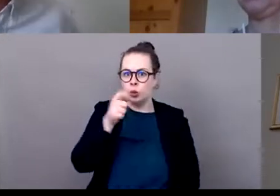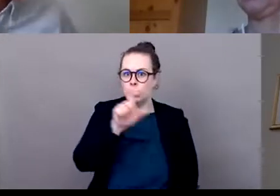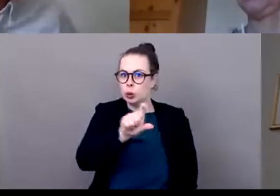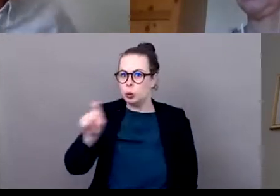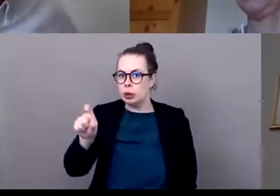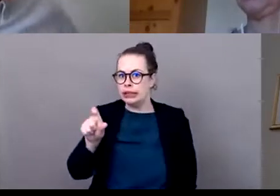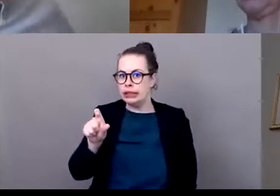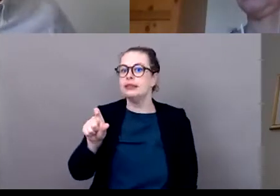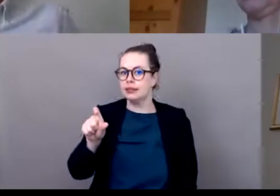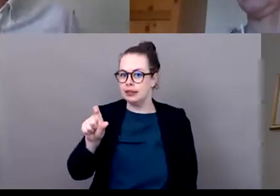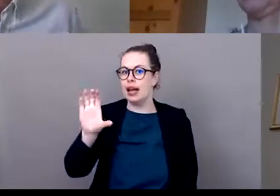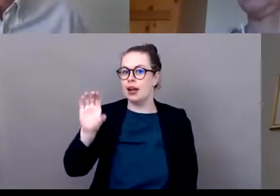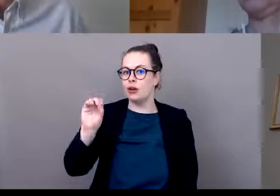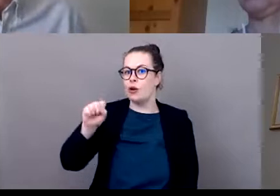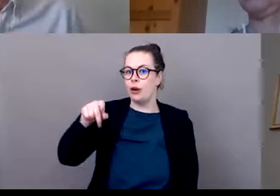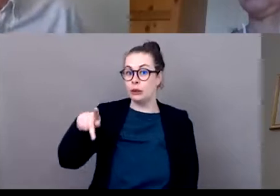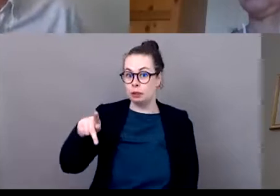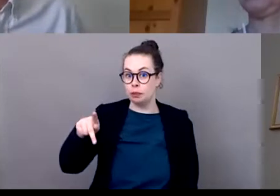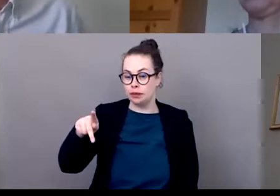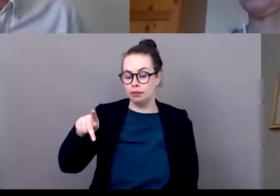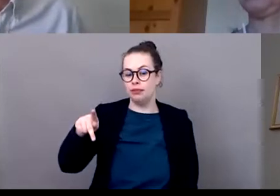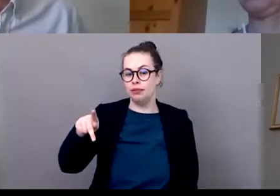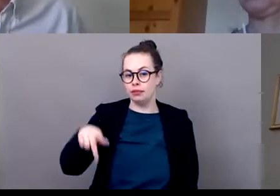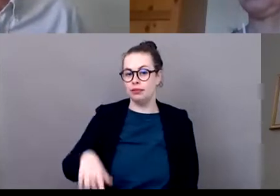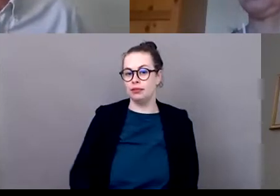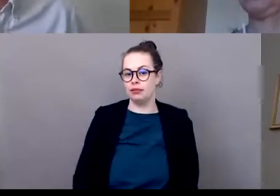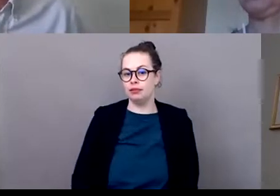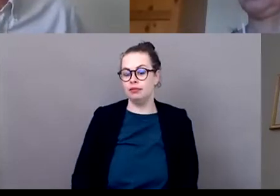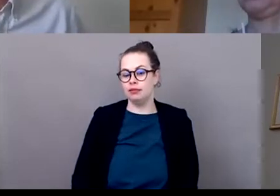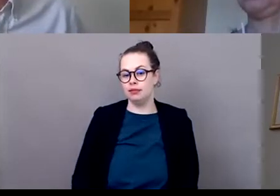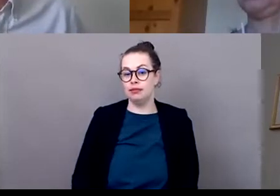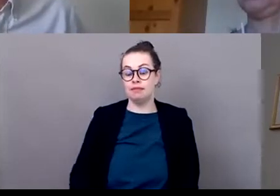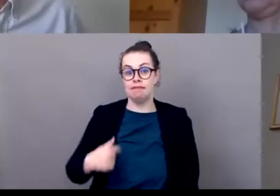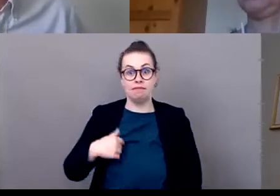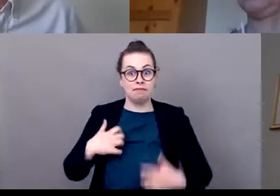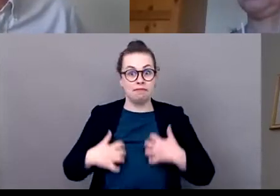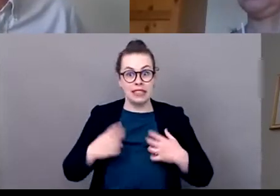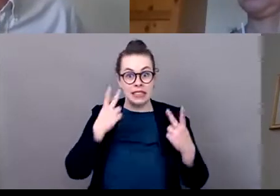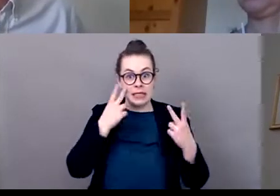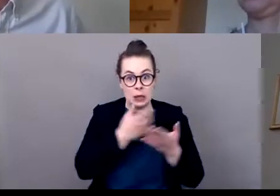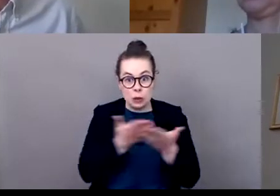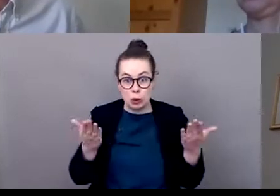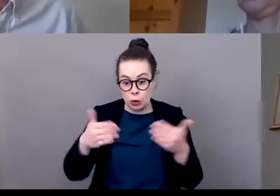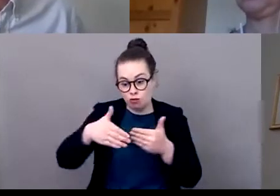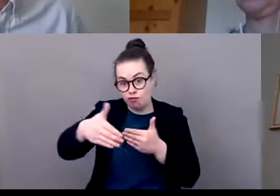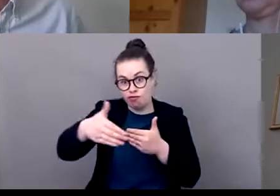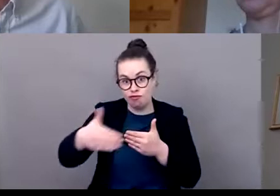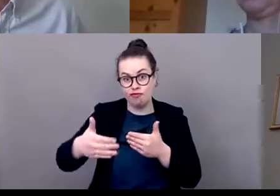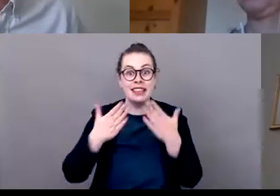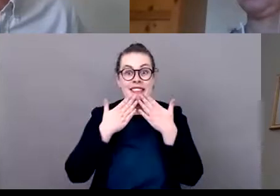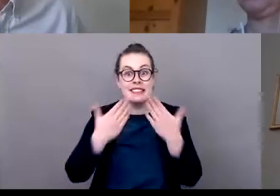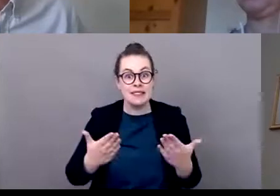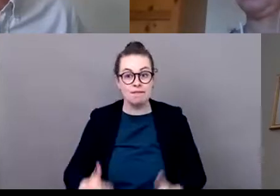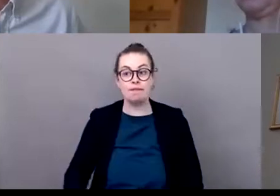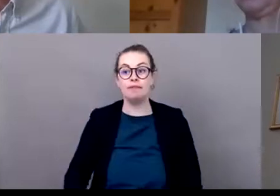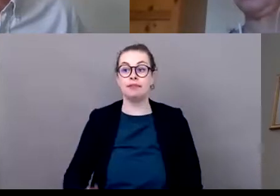ainsi qu'une excellente semaine lors de la conférence des États parties. Et il me tarde de vous revoir très prochainement.